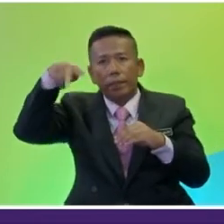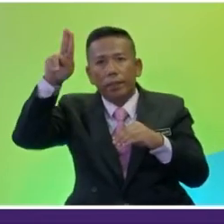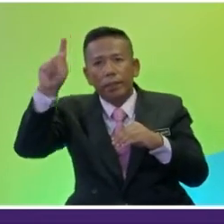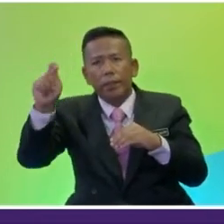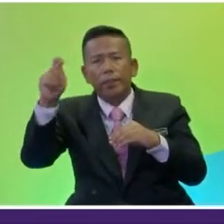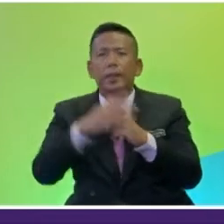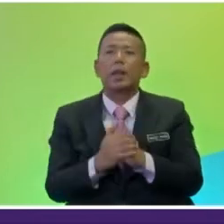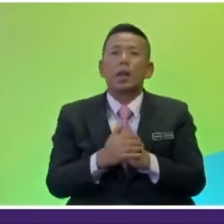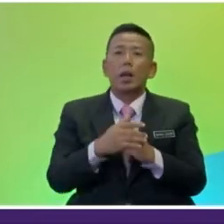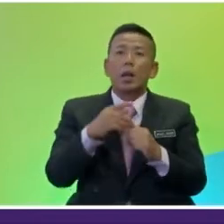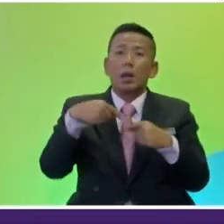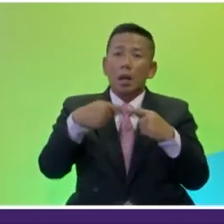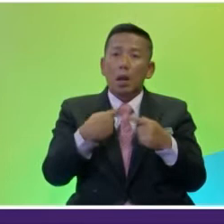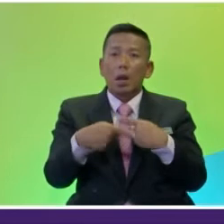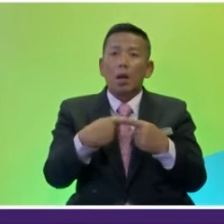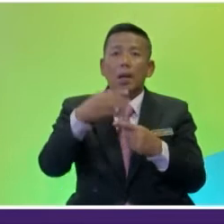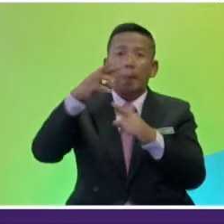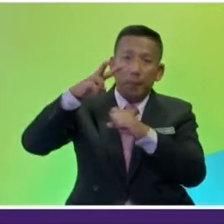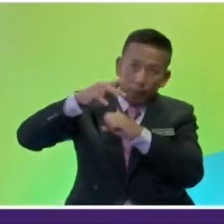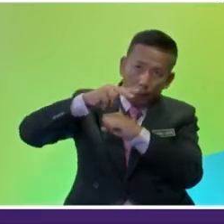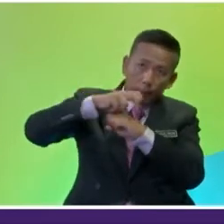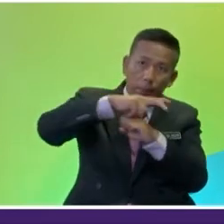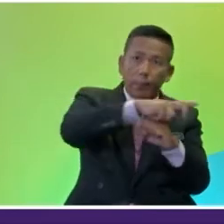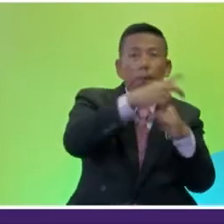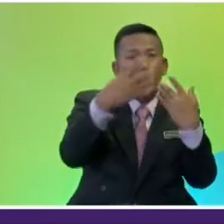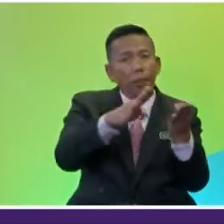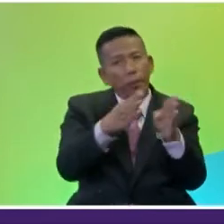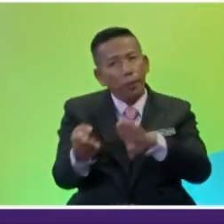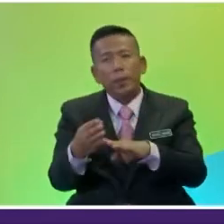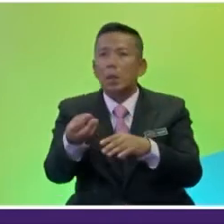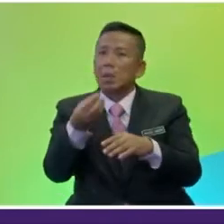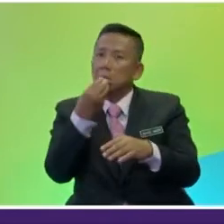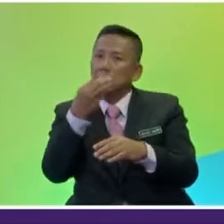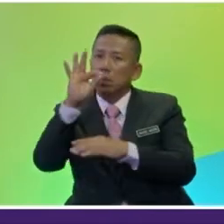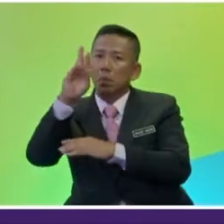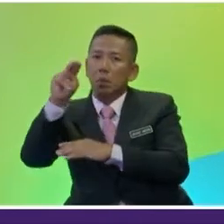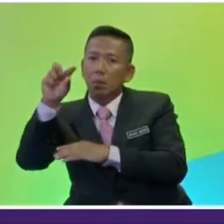itu akan mendapat nutrisi daripada organisme yang sudah mati itu